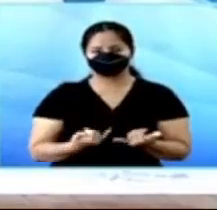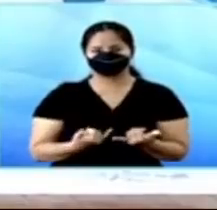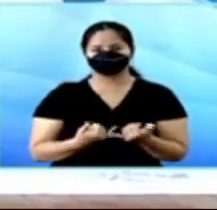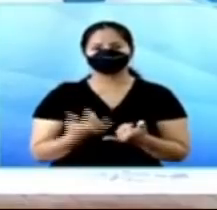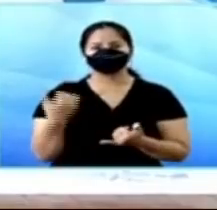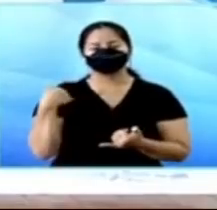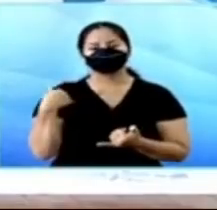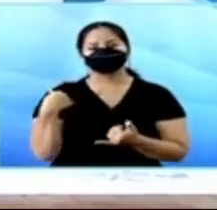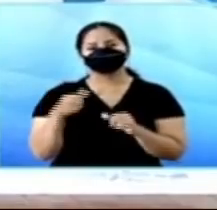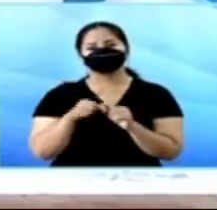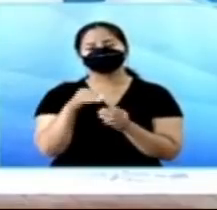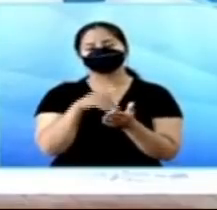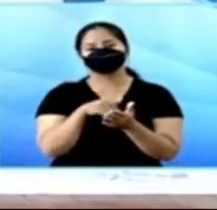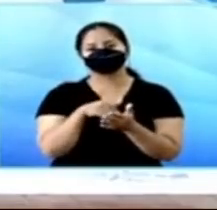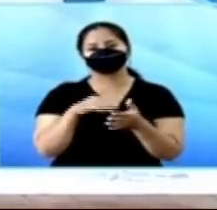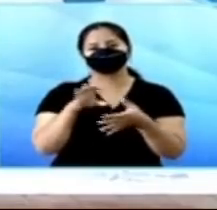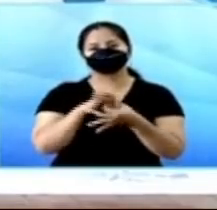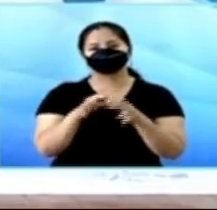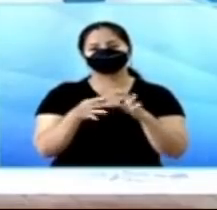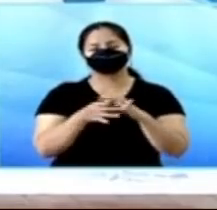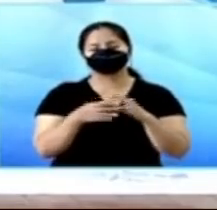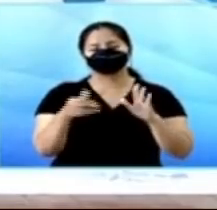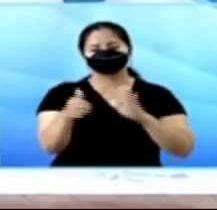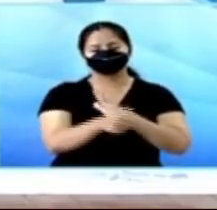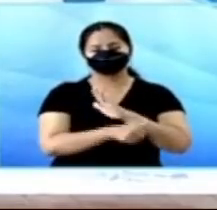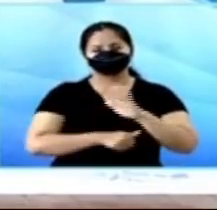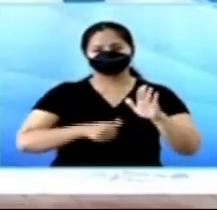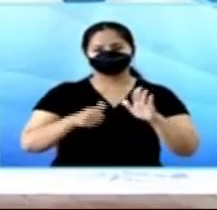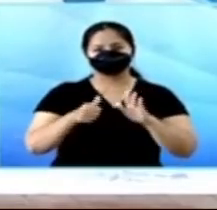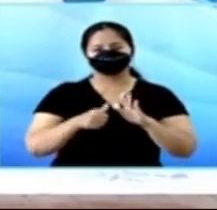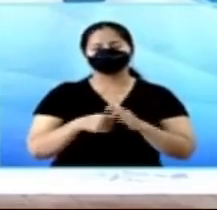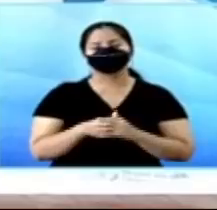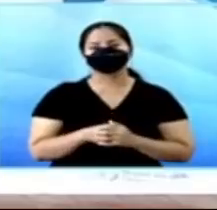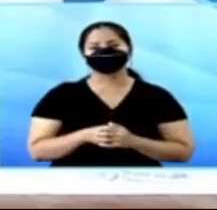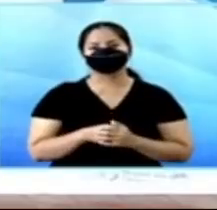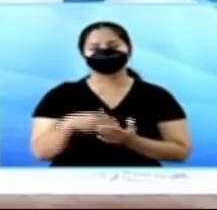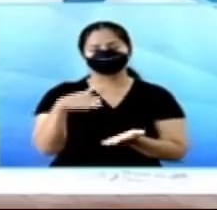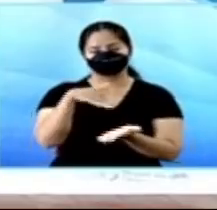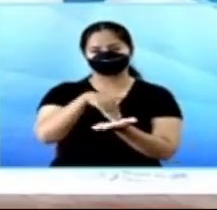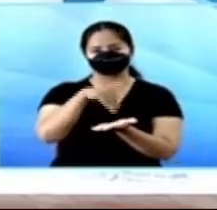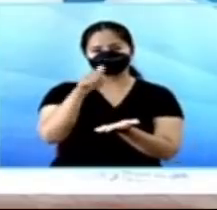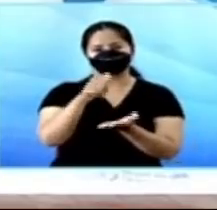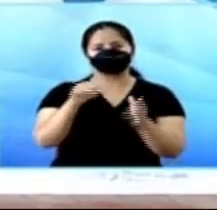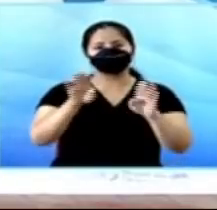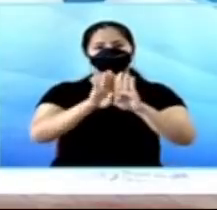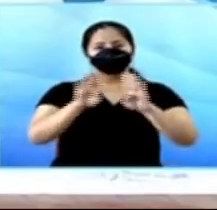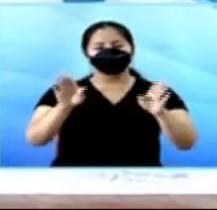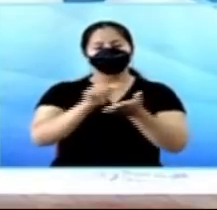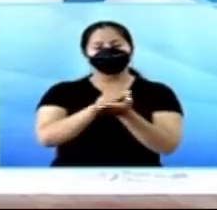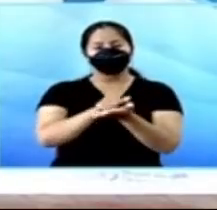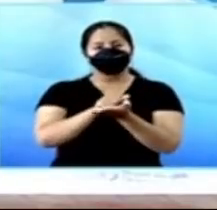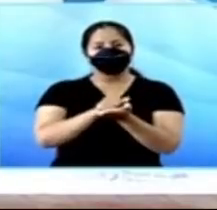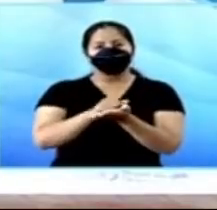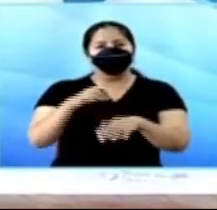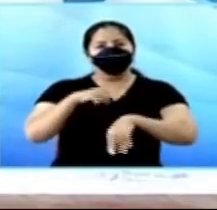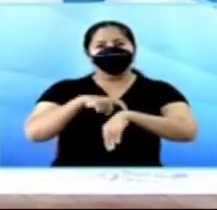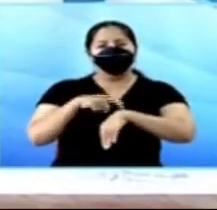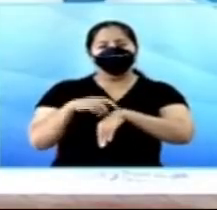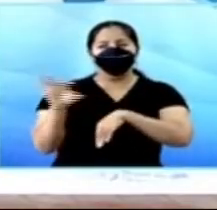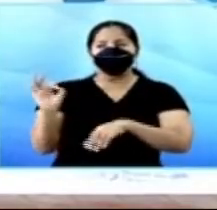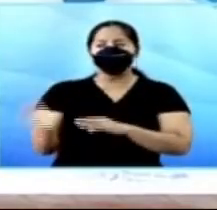อยู่ศูนย์กีฬาในโฮมบึงขะยองเนาะซึ่งว่าเปิดการบริการตั้งแต่ 9:00 น. ห